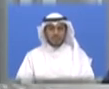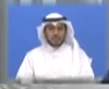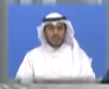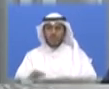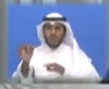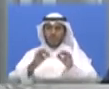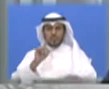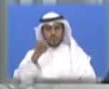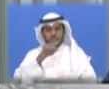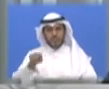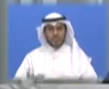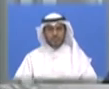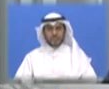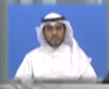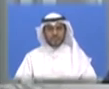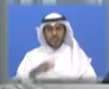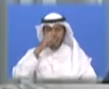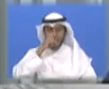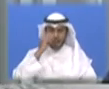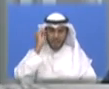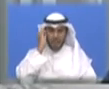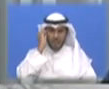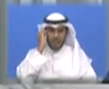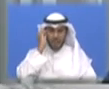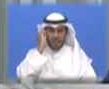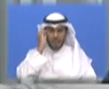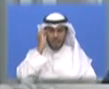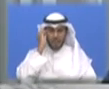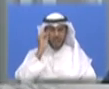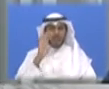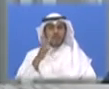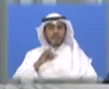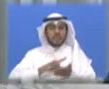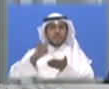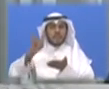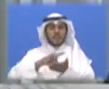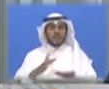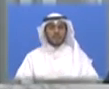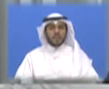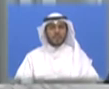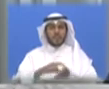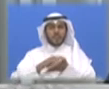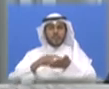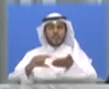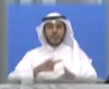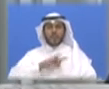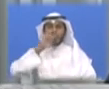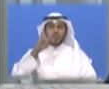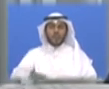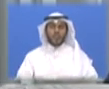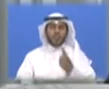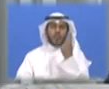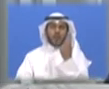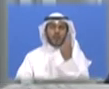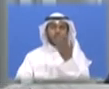الهجرة شنو تذكرتك، اللي هي تذكرة ذهاب وعودة، طلعت بس one way، جهة واحدة إلى بريطانيا